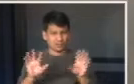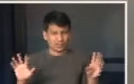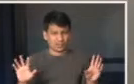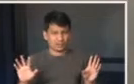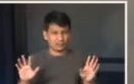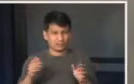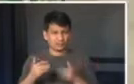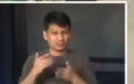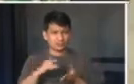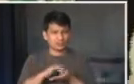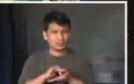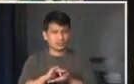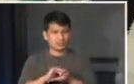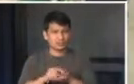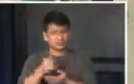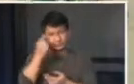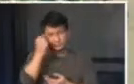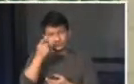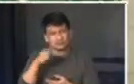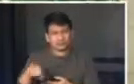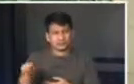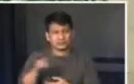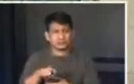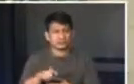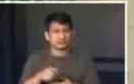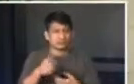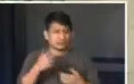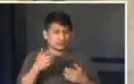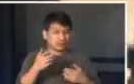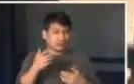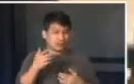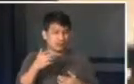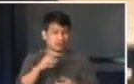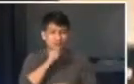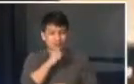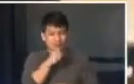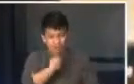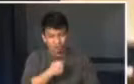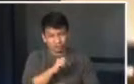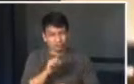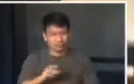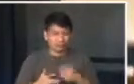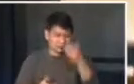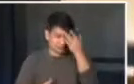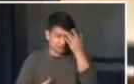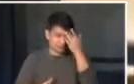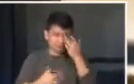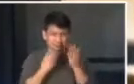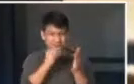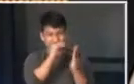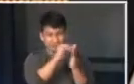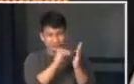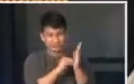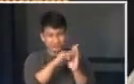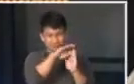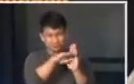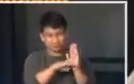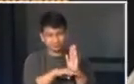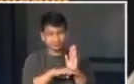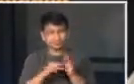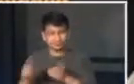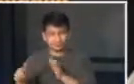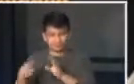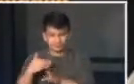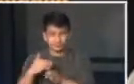medical frontliners, matatanda at may karamdaman. Pero binubuo pa kung sino-sino ang pasok dito. Una nang sumulat kay